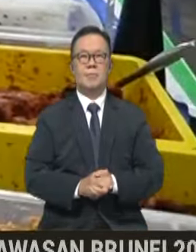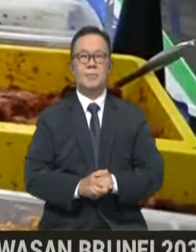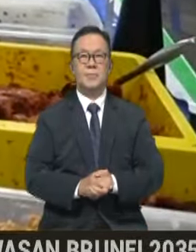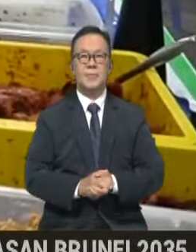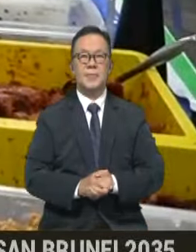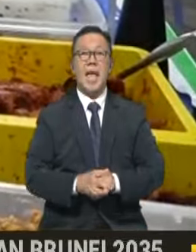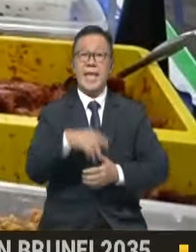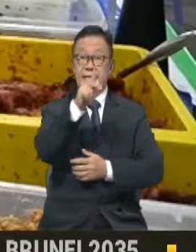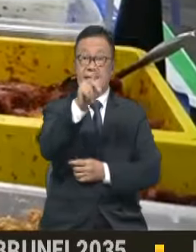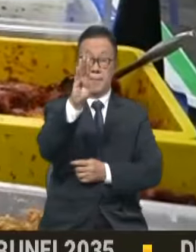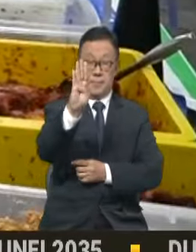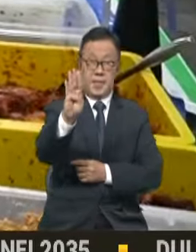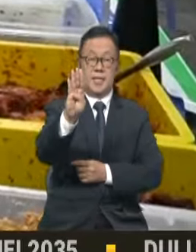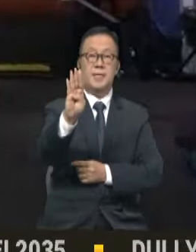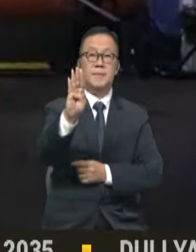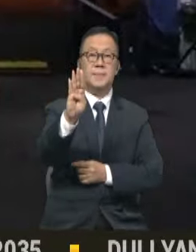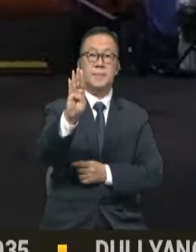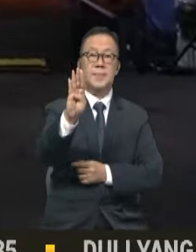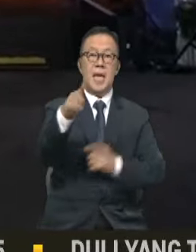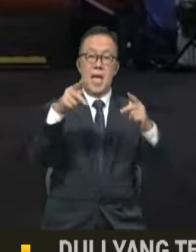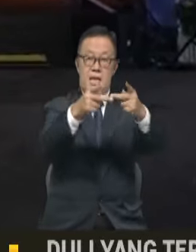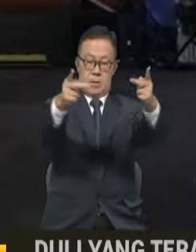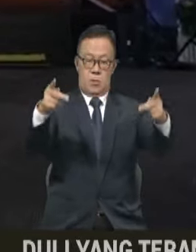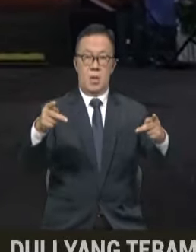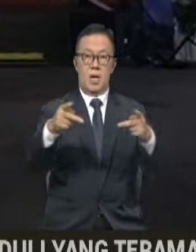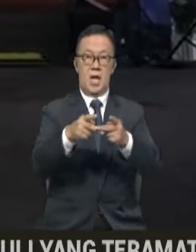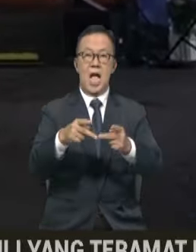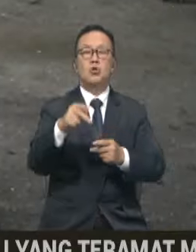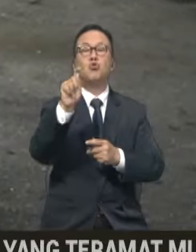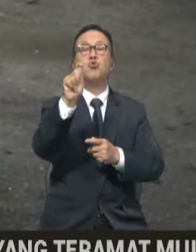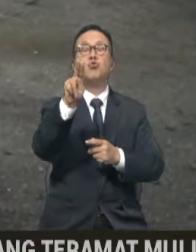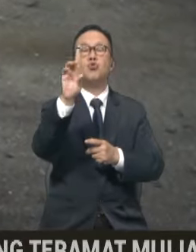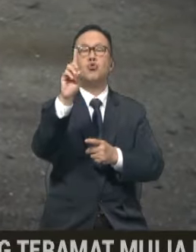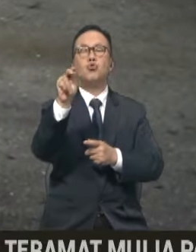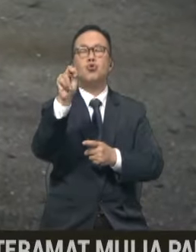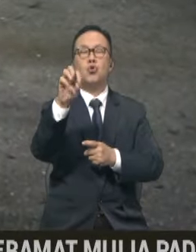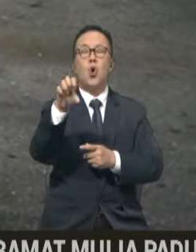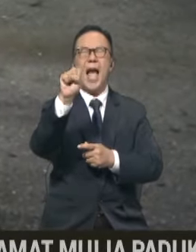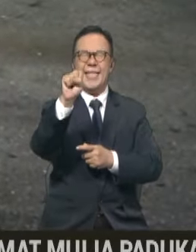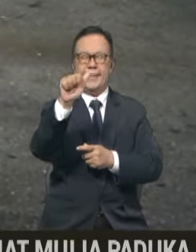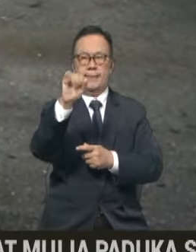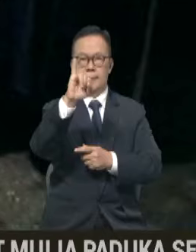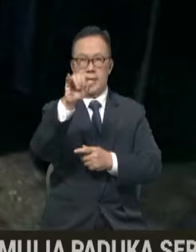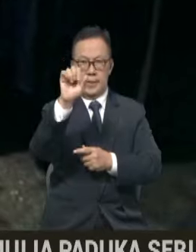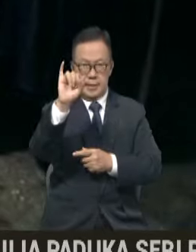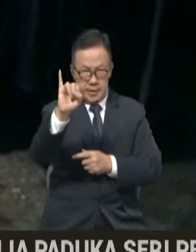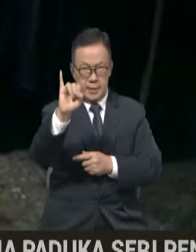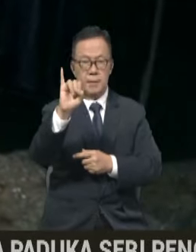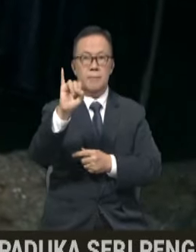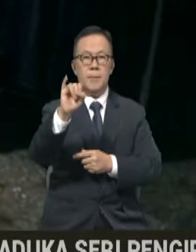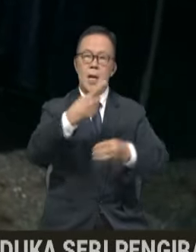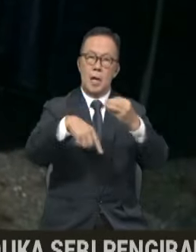Di daerah Blight, gerai perayaan diadakan di kawasan Lapang Tudung Saji, Jalan Setia di Raja Kuala Blight.